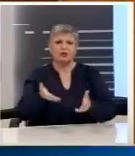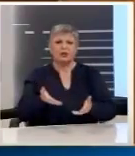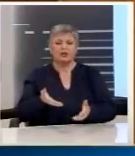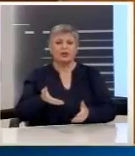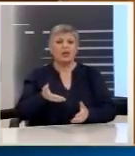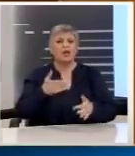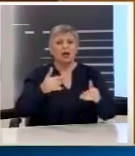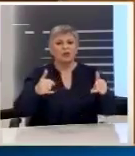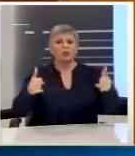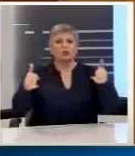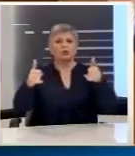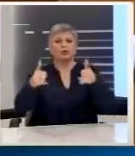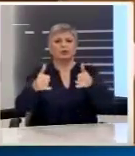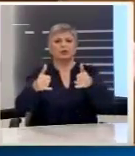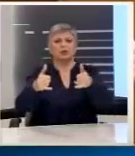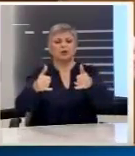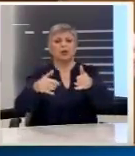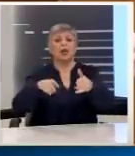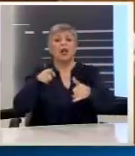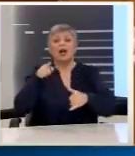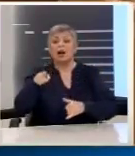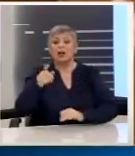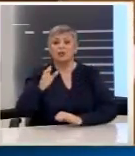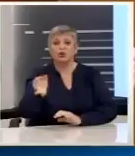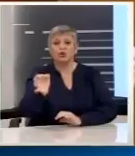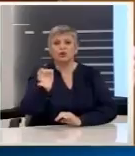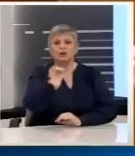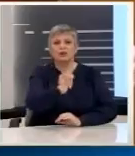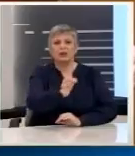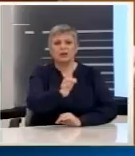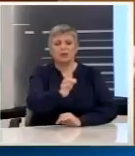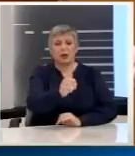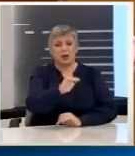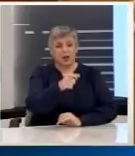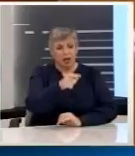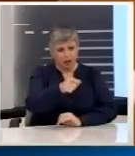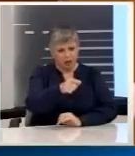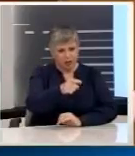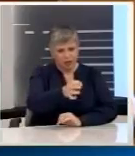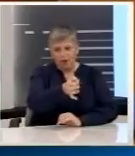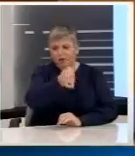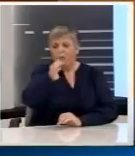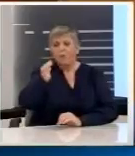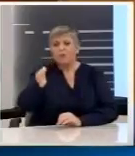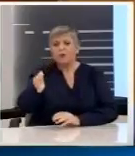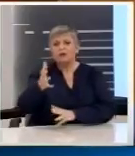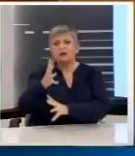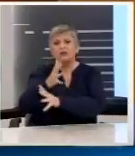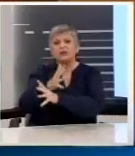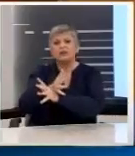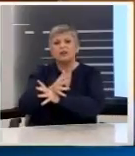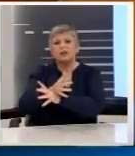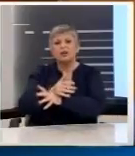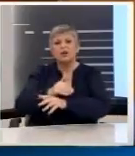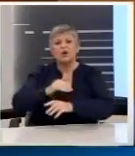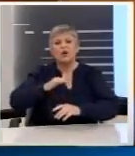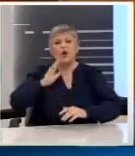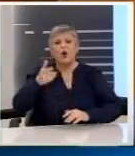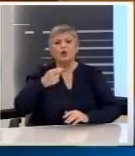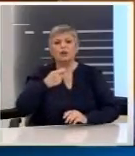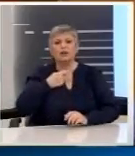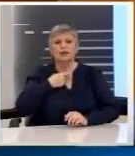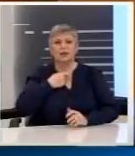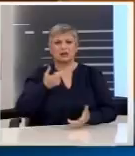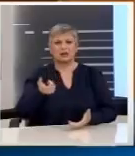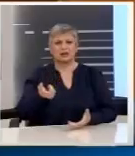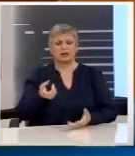τι, τον παρέπεμψε στη δικαιοσύνη για τα δέοντα. Και τρεις μήνες τώρα